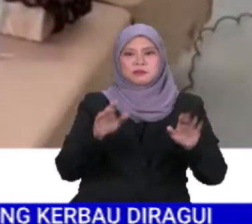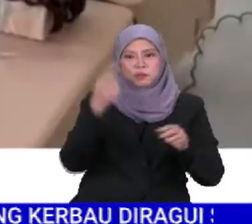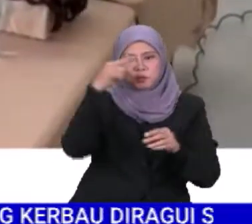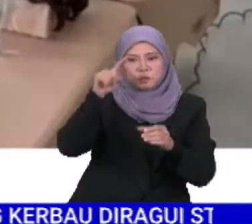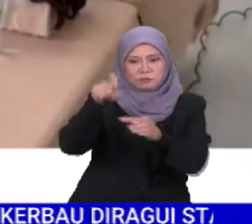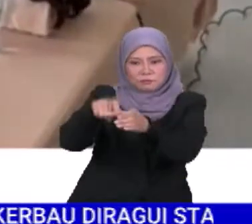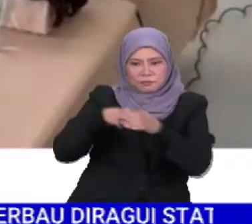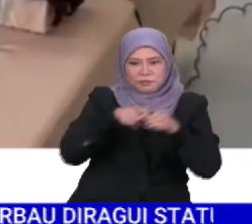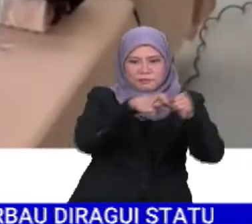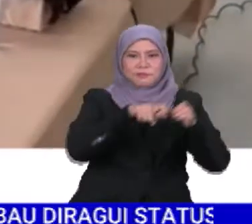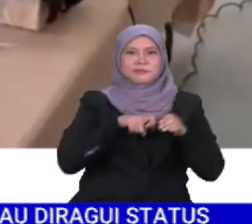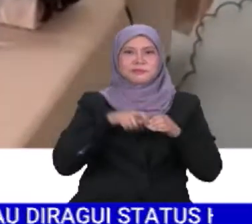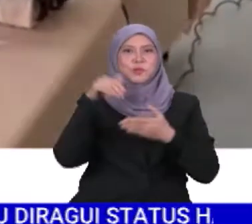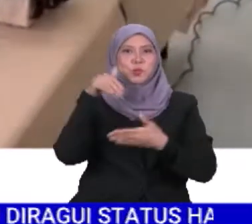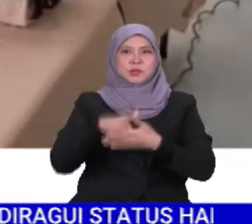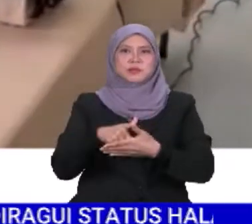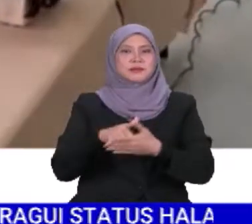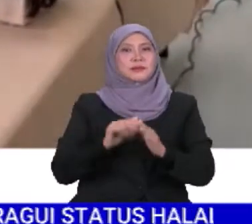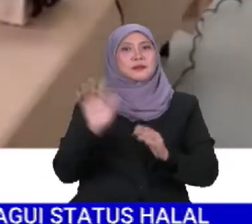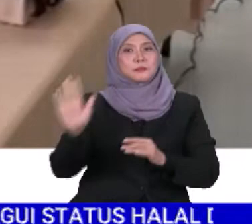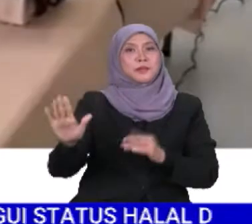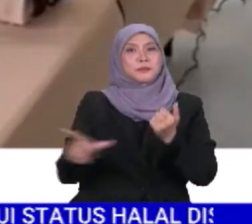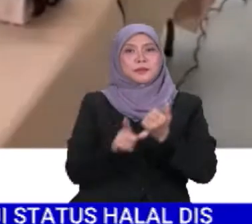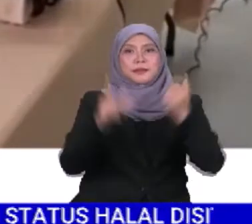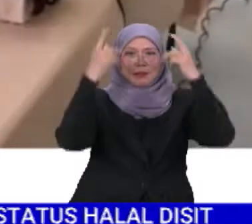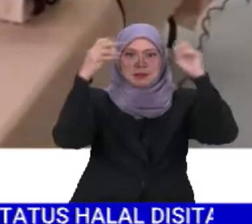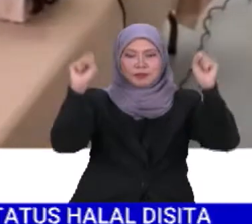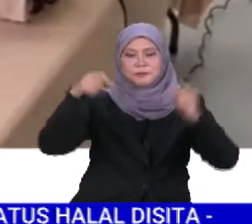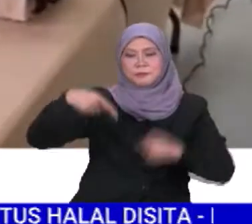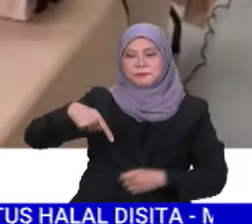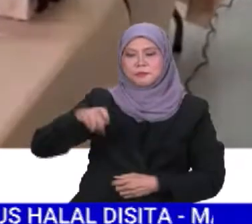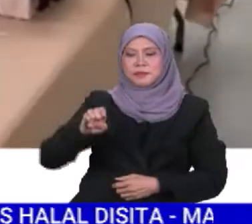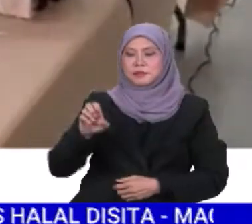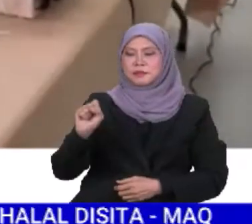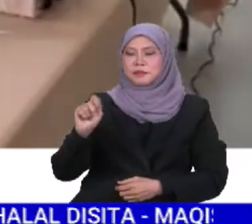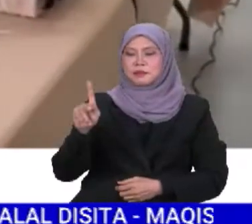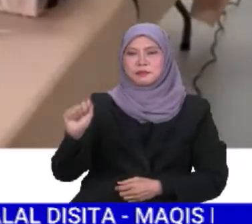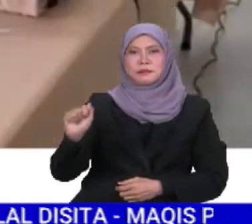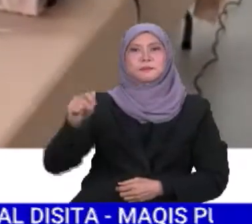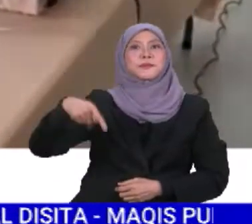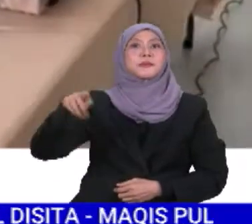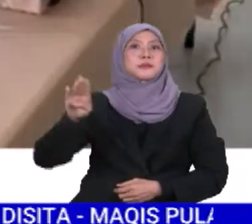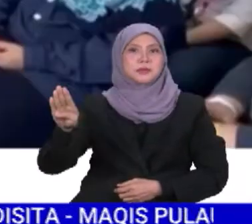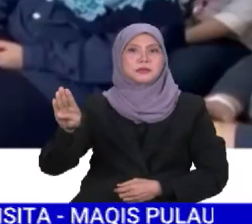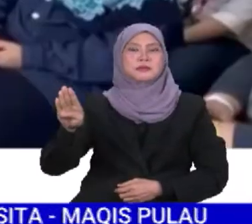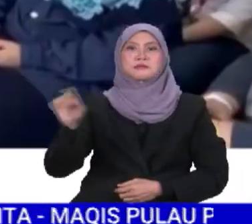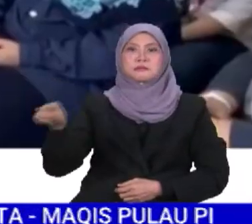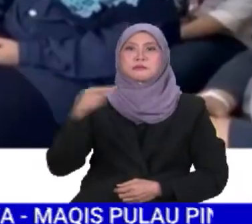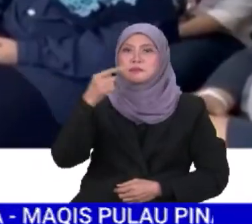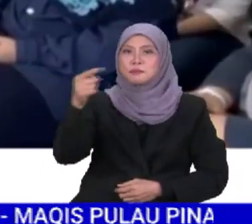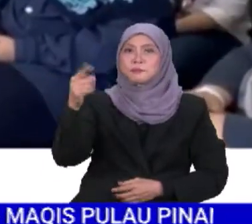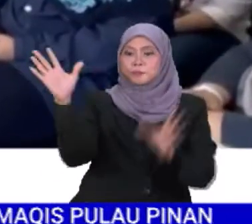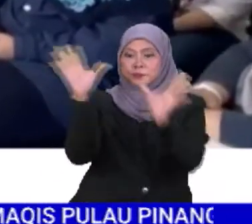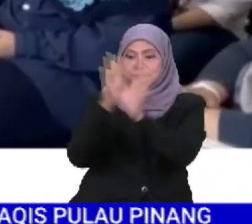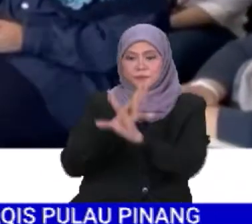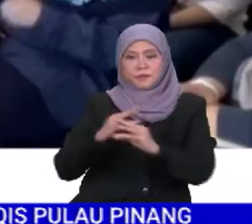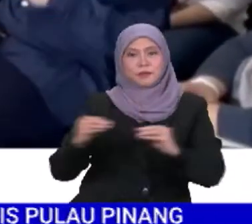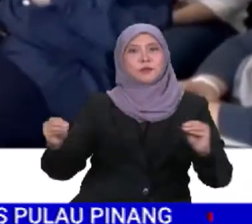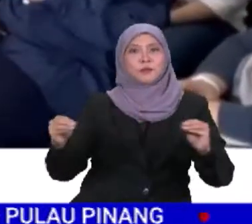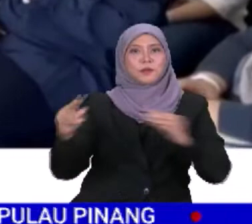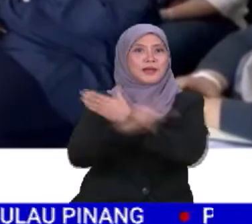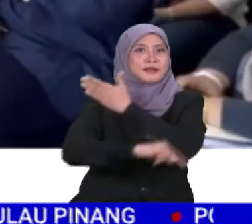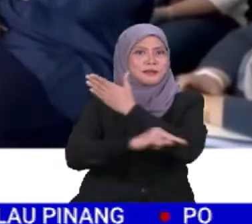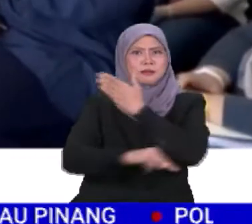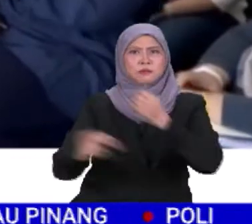undi. Beliau yang juga timbalan Presiden Parti Pesaka Bumi Putera Bersatu PBB berkata, Sarawak merupakan sebuah